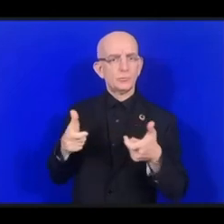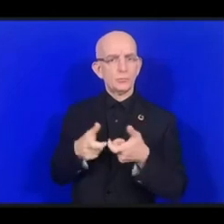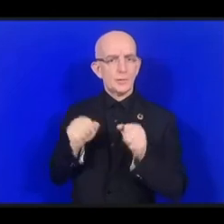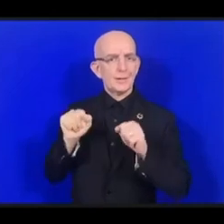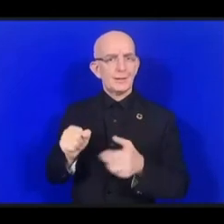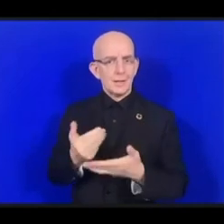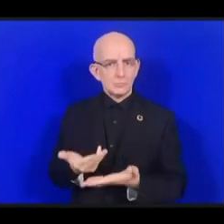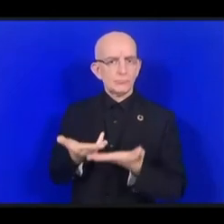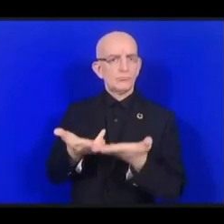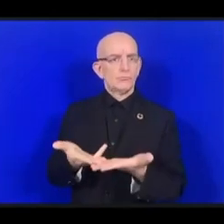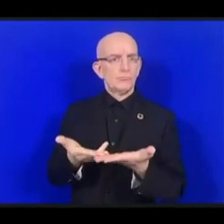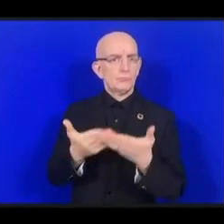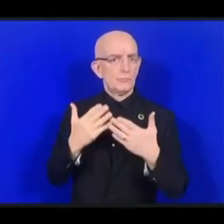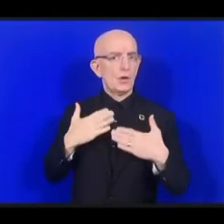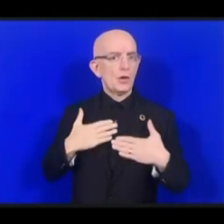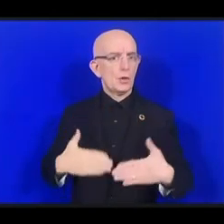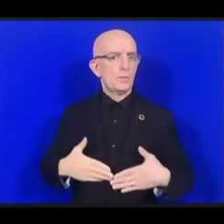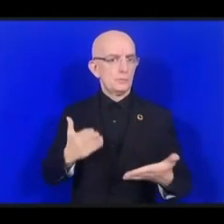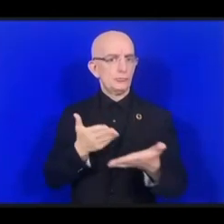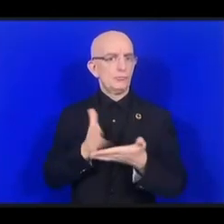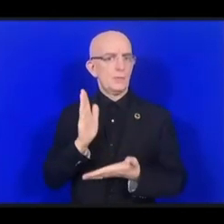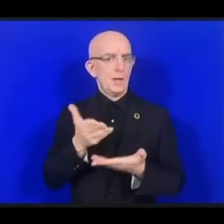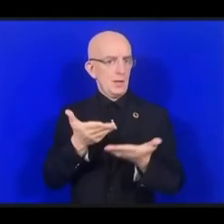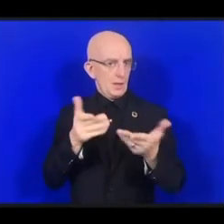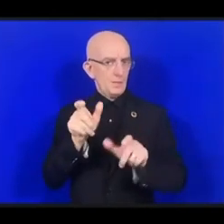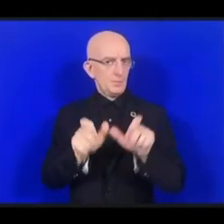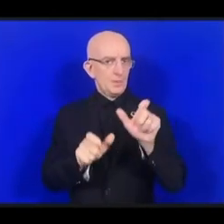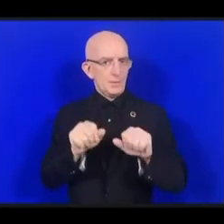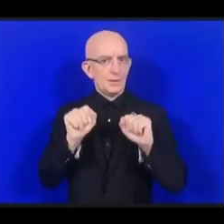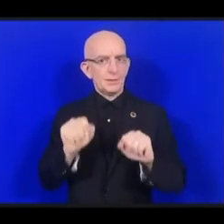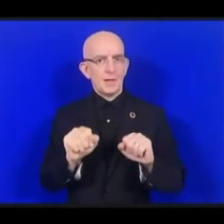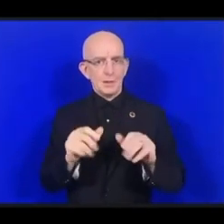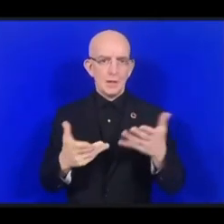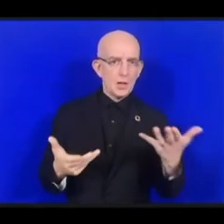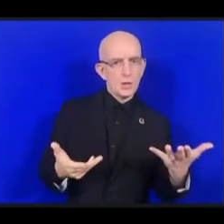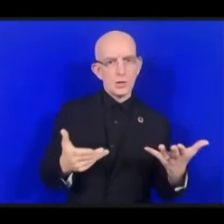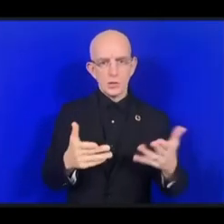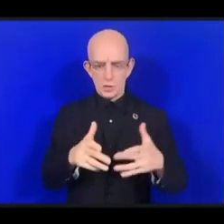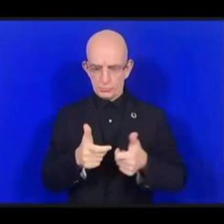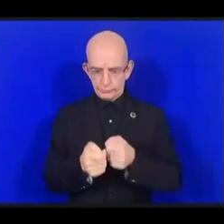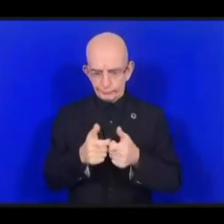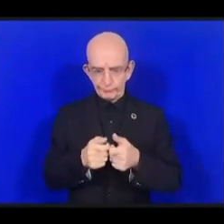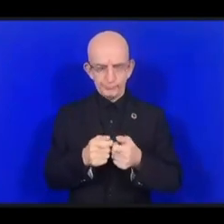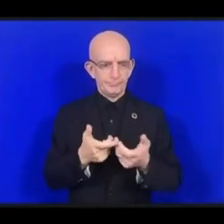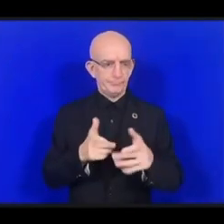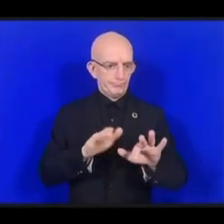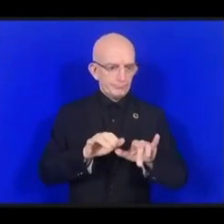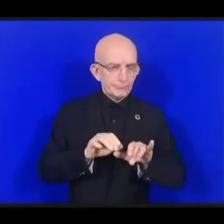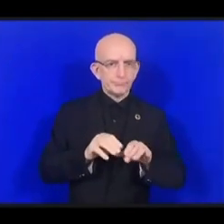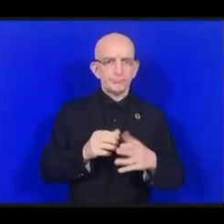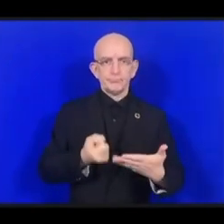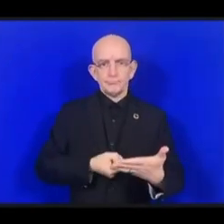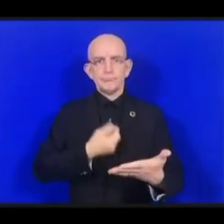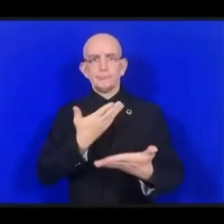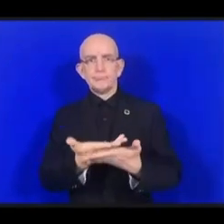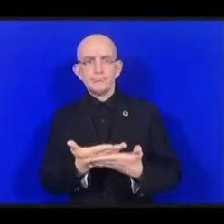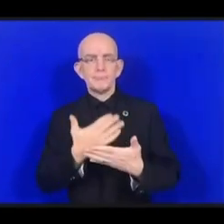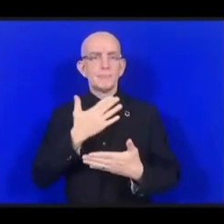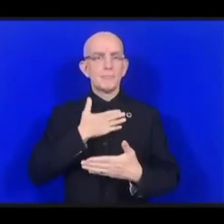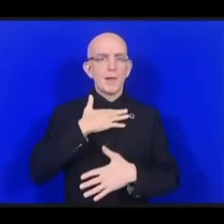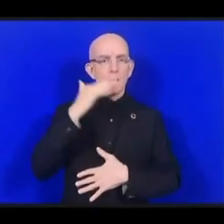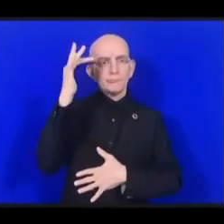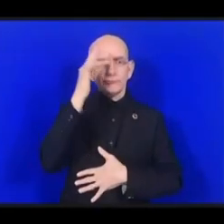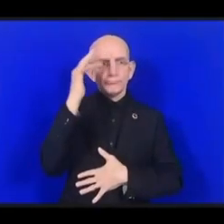の自由を実行してそして意見を自由に表現するツールとなると定めましたそこ